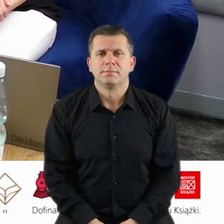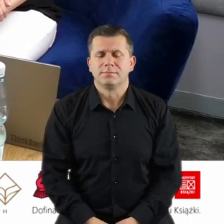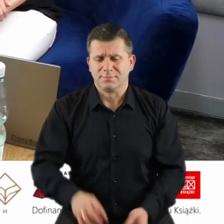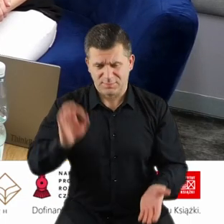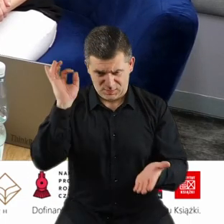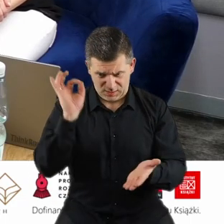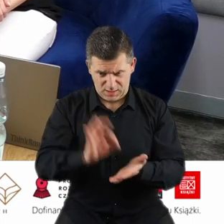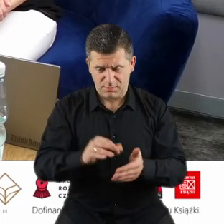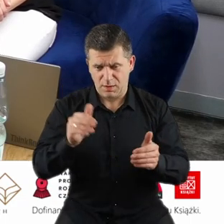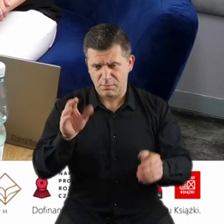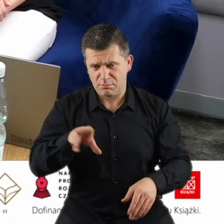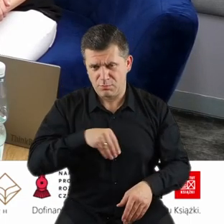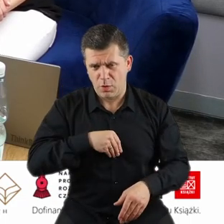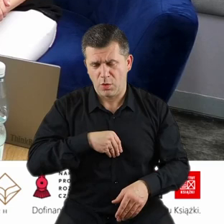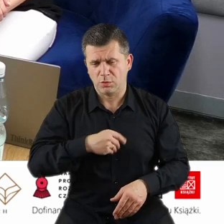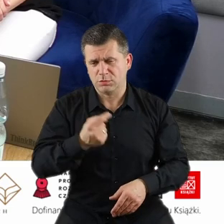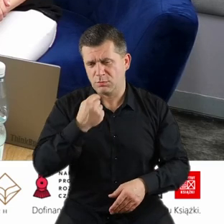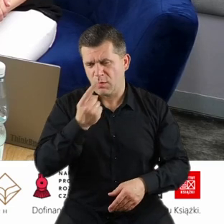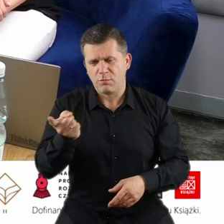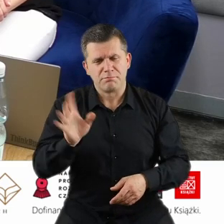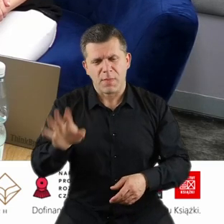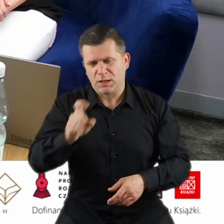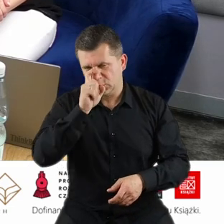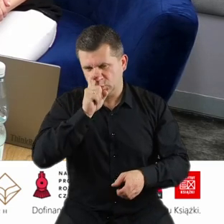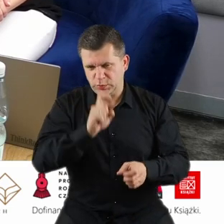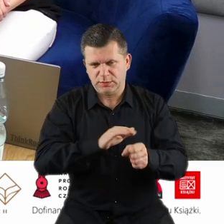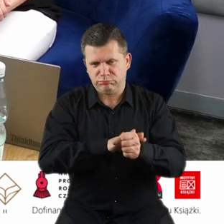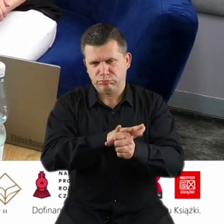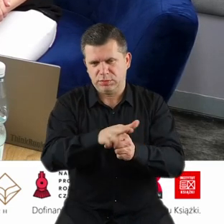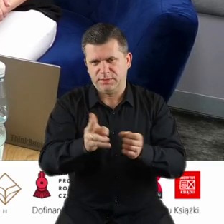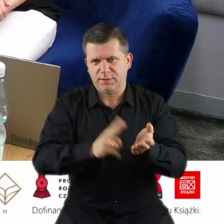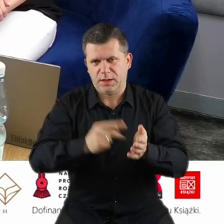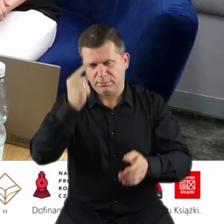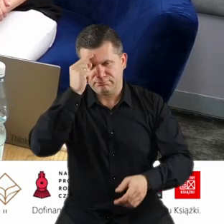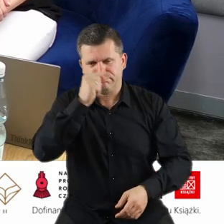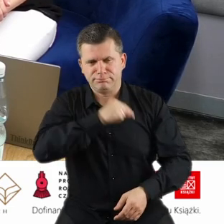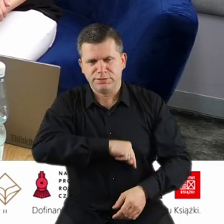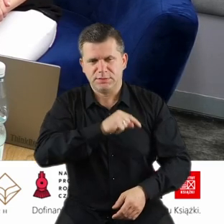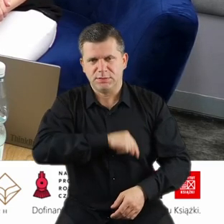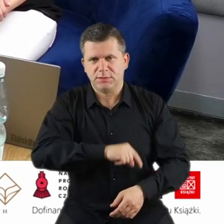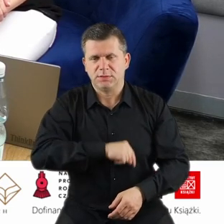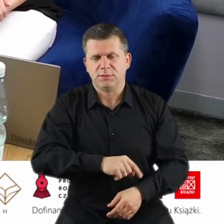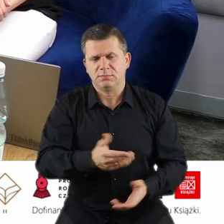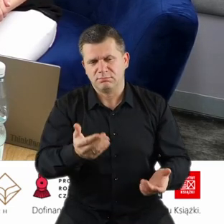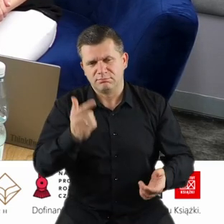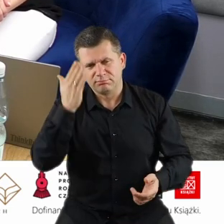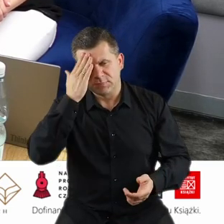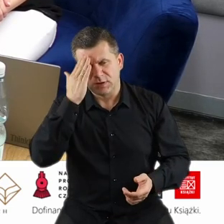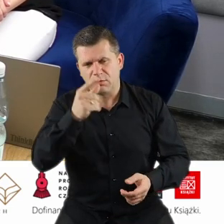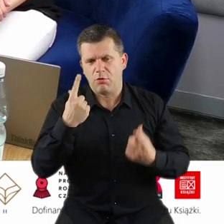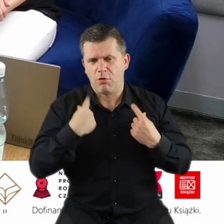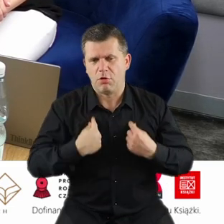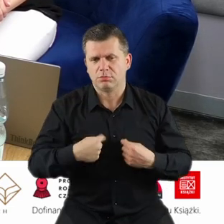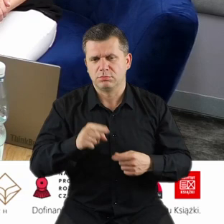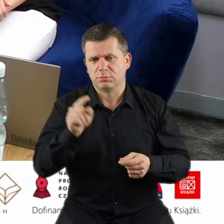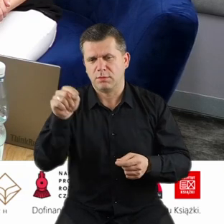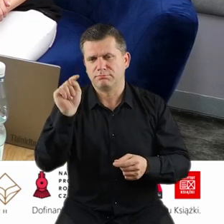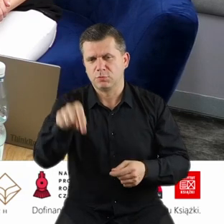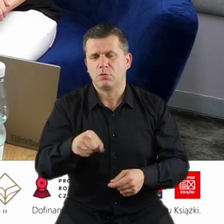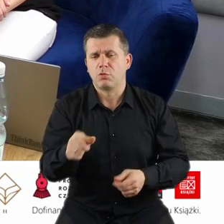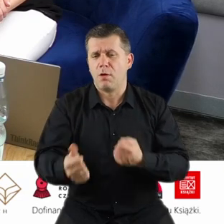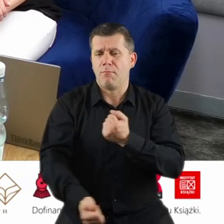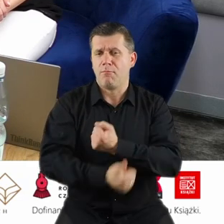o których z całą pewnością można powiedzieć, że mają destrukcyjny wpływ na psychikę osób, które są nim poddawane. I jedyne, co